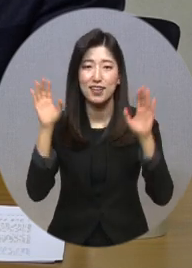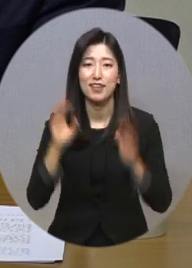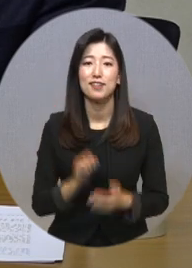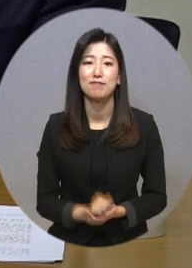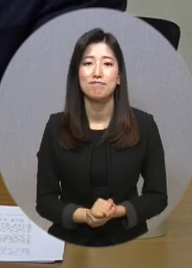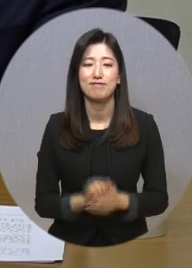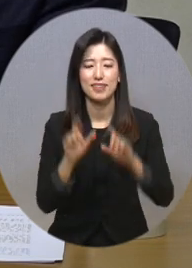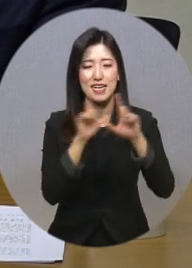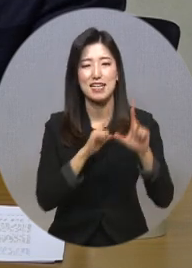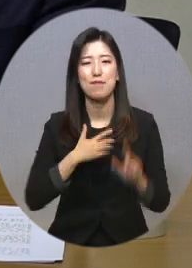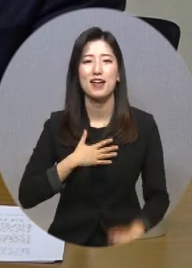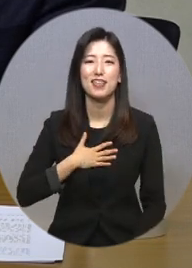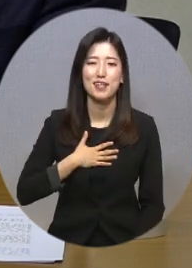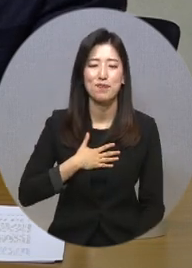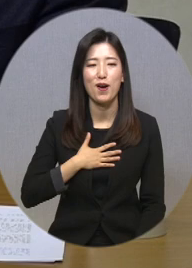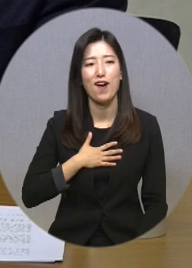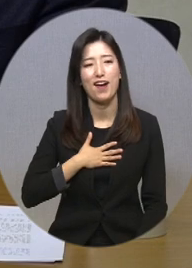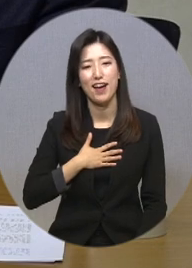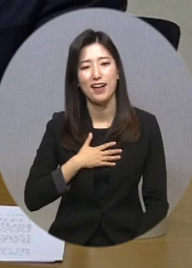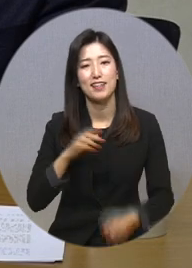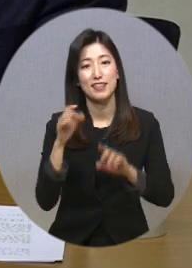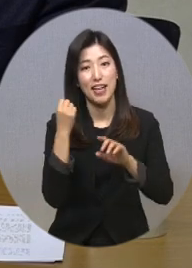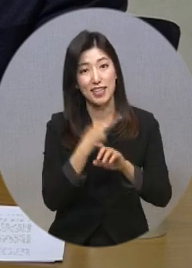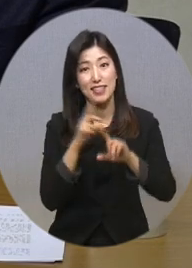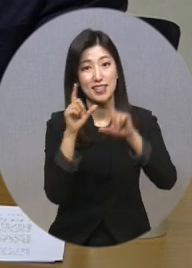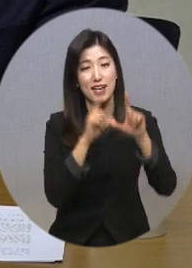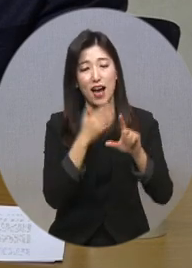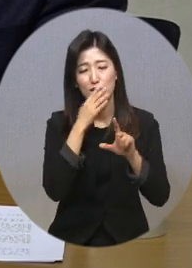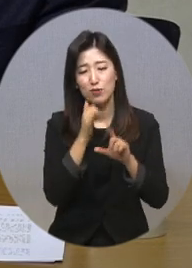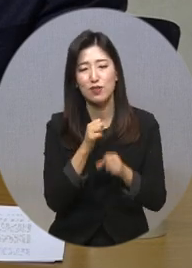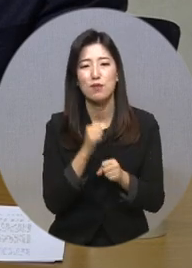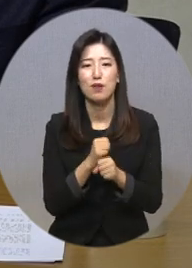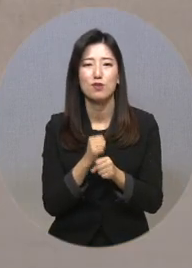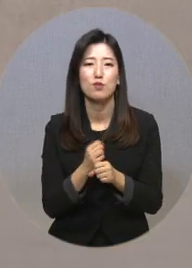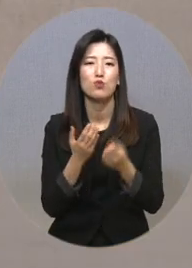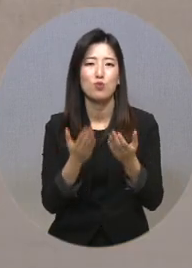삶의 기쁨도 누릴 수 있도록 이렇게 하면 좋겠고